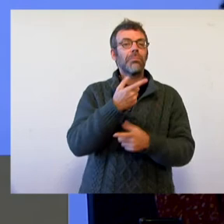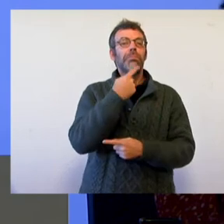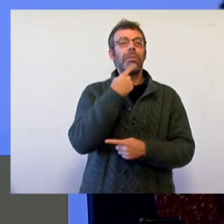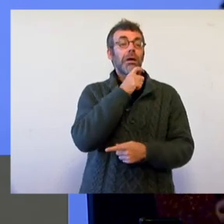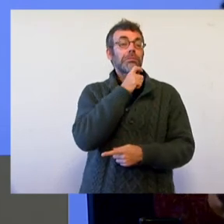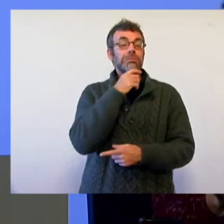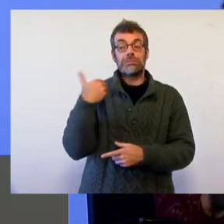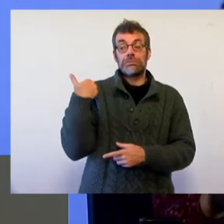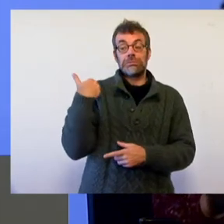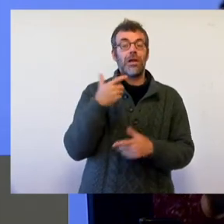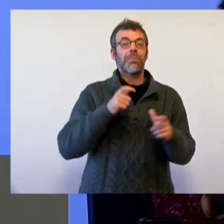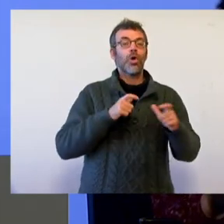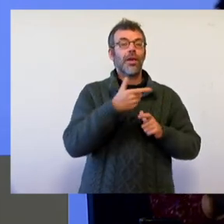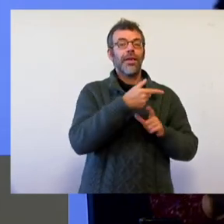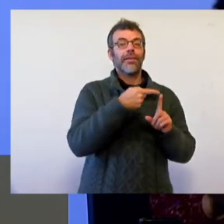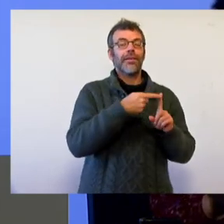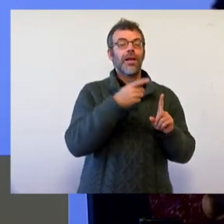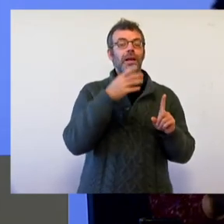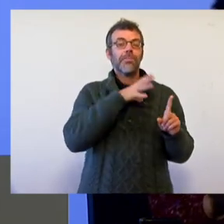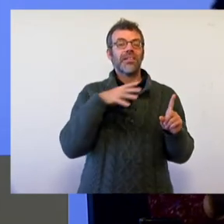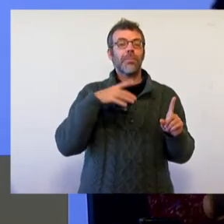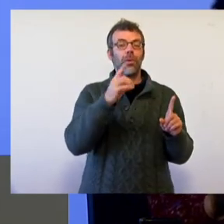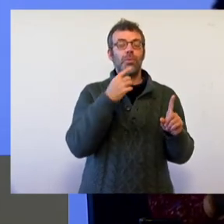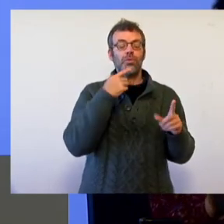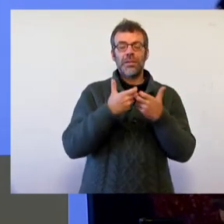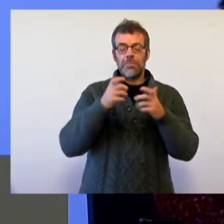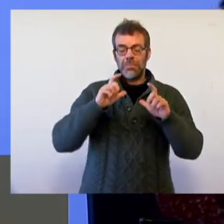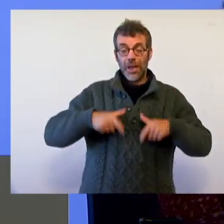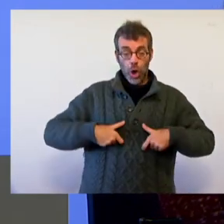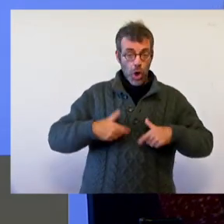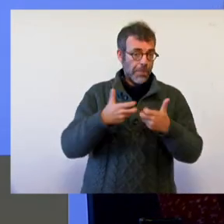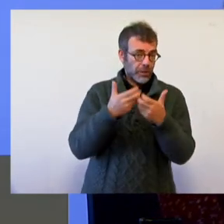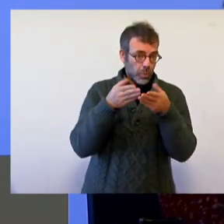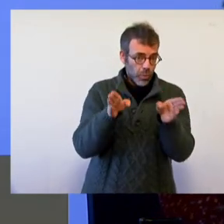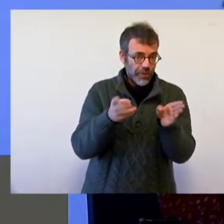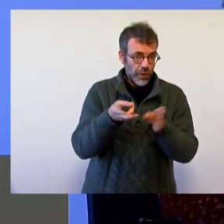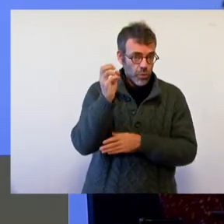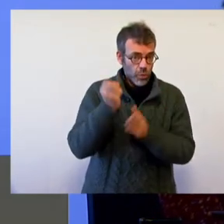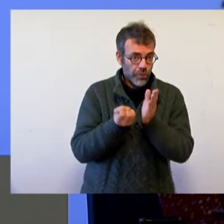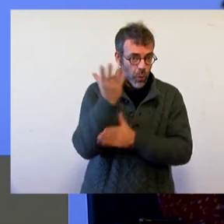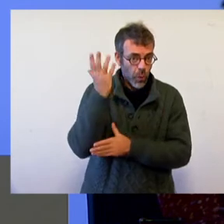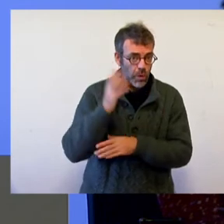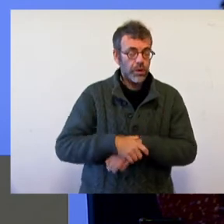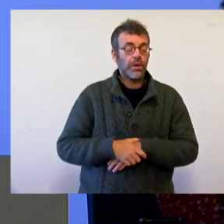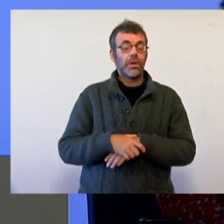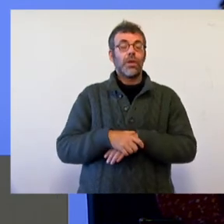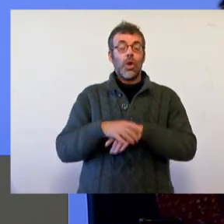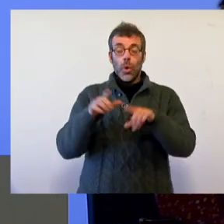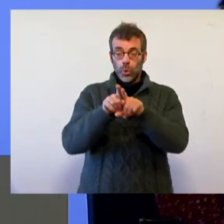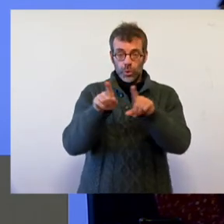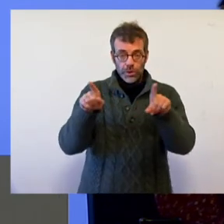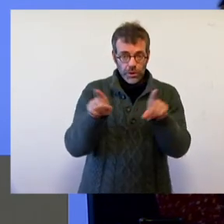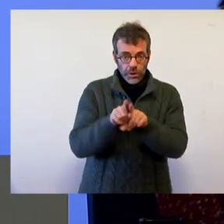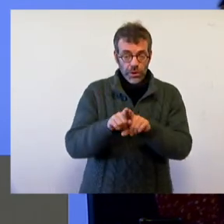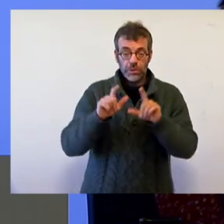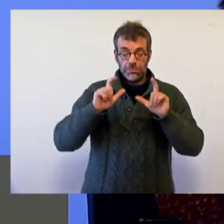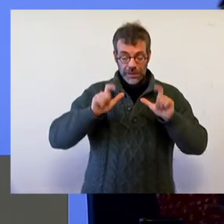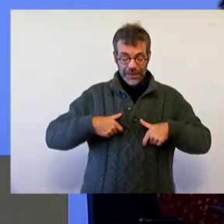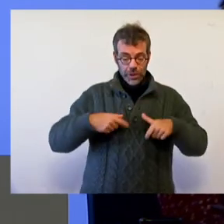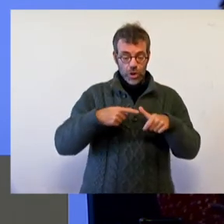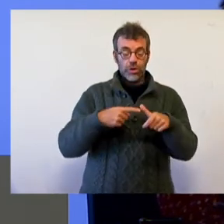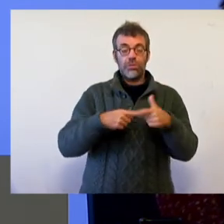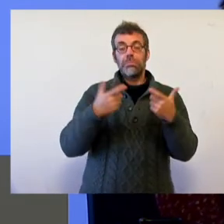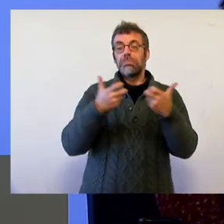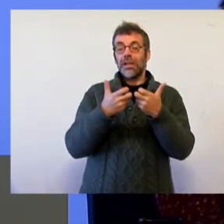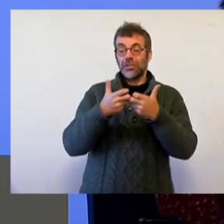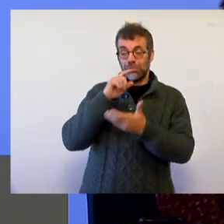des Hautes-Croix d'Argent, qui aura un autre nom, pour répondre aux problématiques de la carte scolaire sur l'école